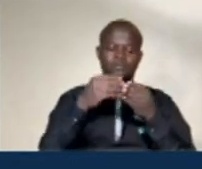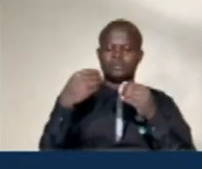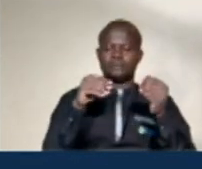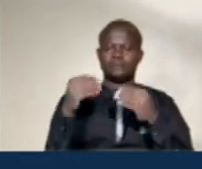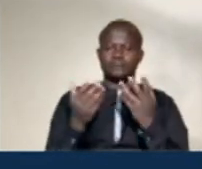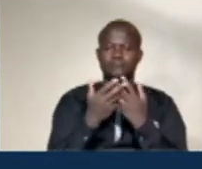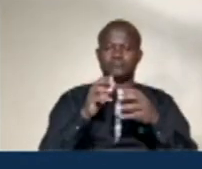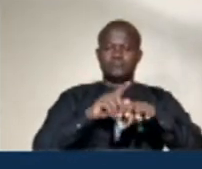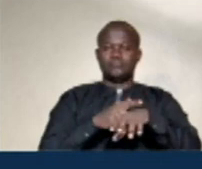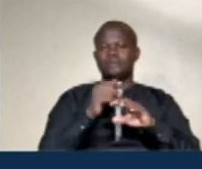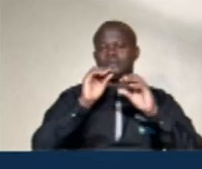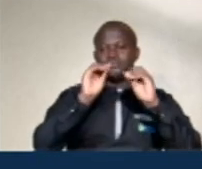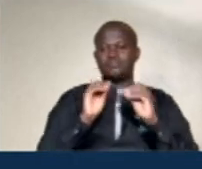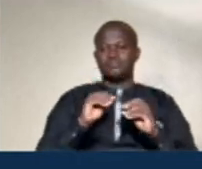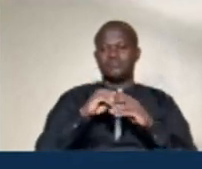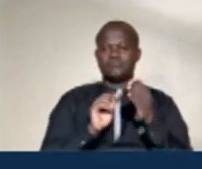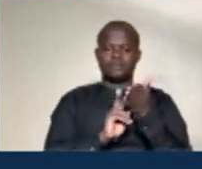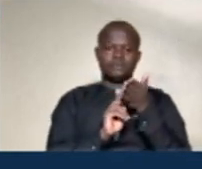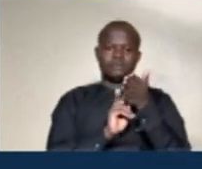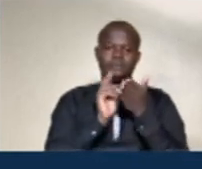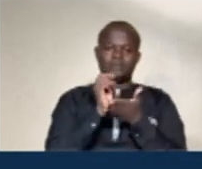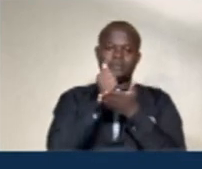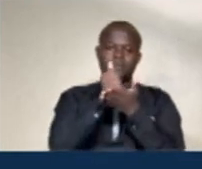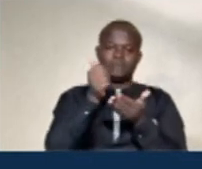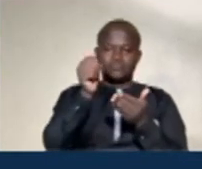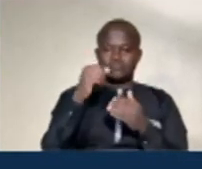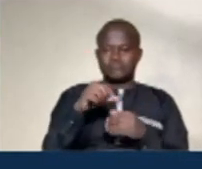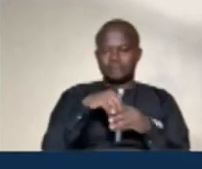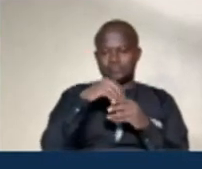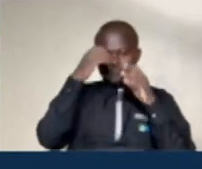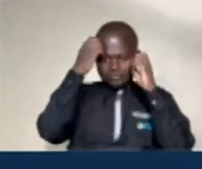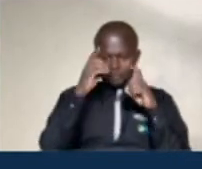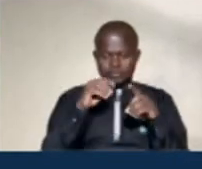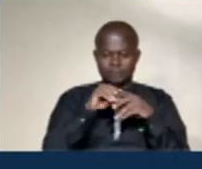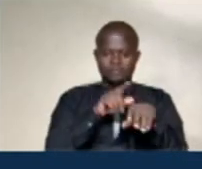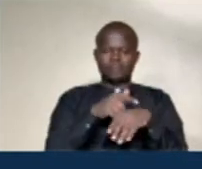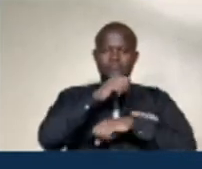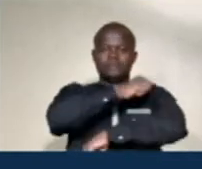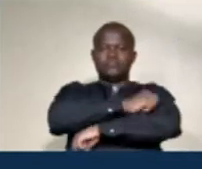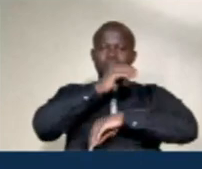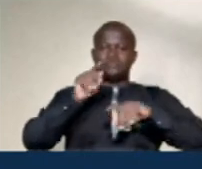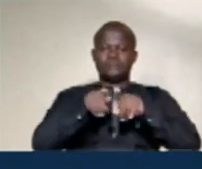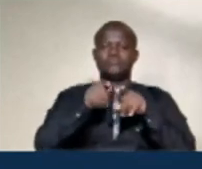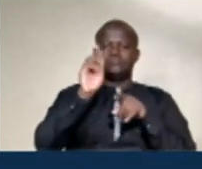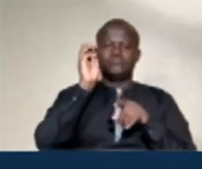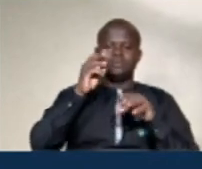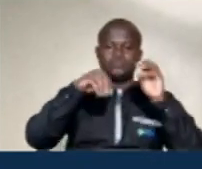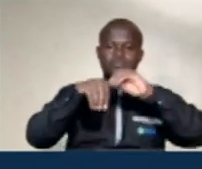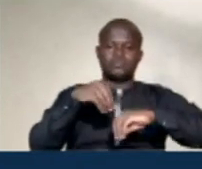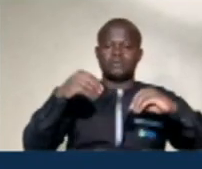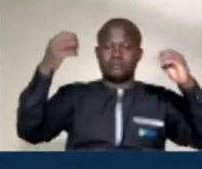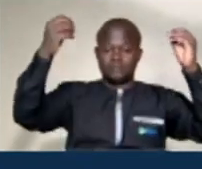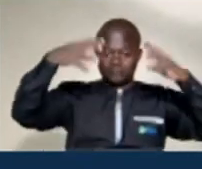ibikoresho bigezweho bigishirizamo bizabafasha gutanga ireme ry'uburezi. Ni mu gihe abanyeshuri nabo ngo bazatanga umusaruro ufatika